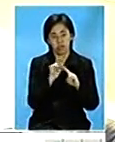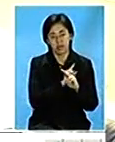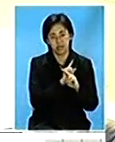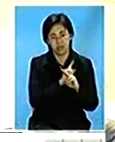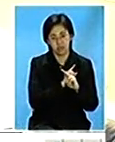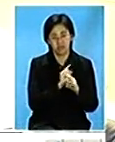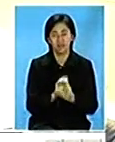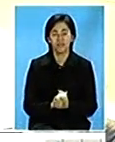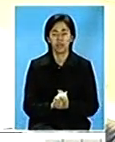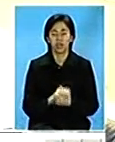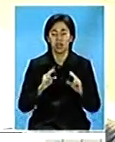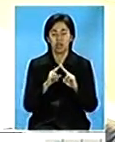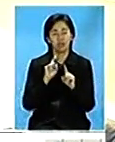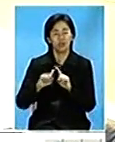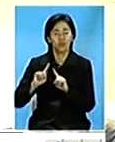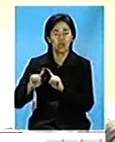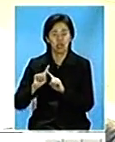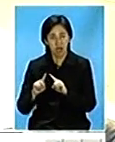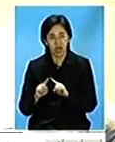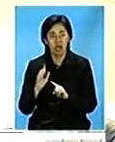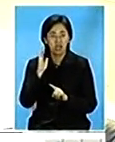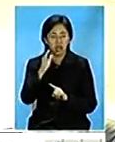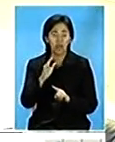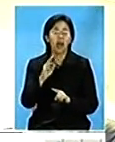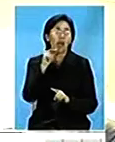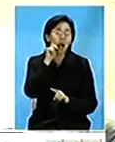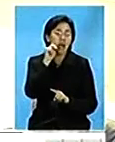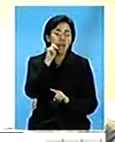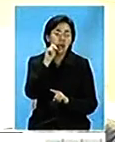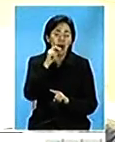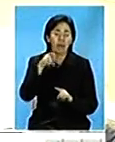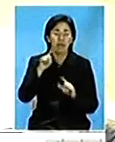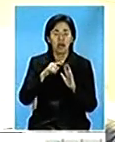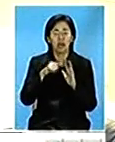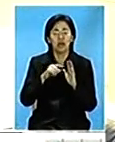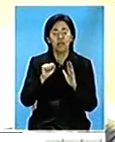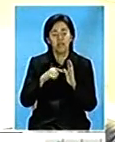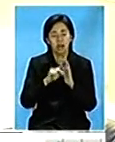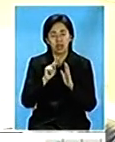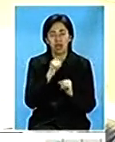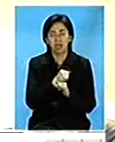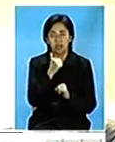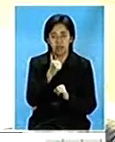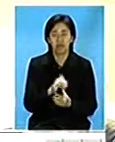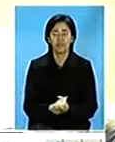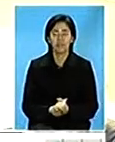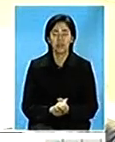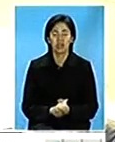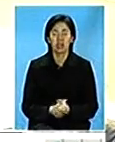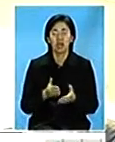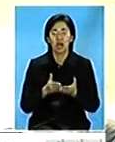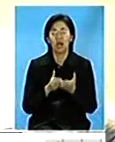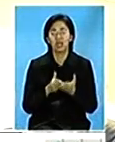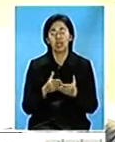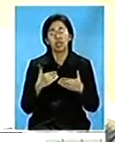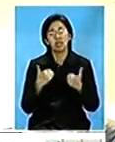ครับทุกกระทรวงช่วยแม่น้ำประสักเนี่ยขนส่งทางเรือได้เพราะค่าขนส่งทางเรือเนี่ยถูกกว่าทางร